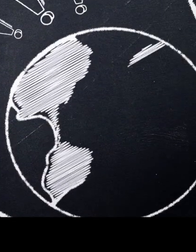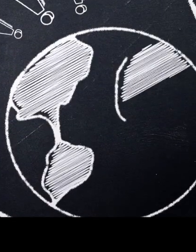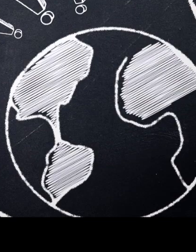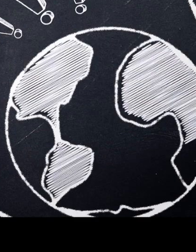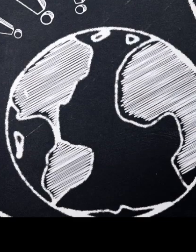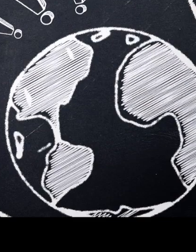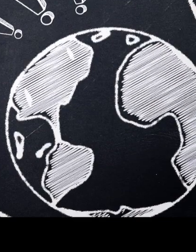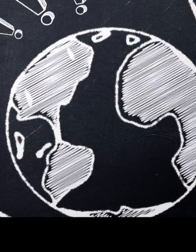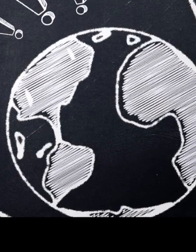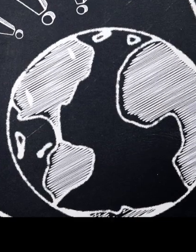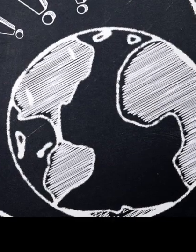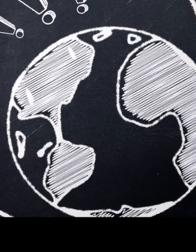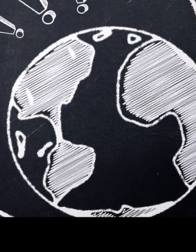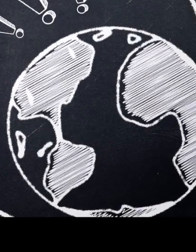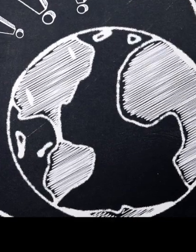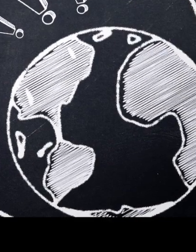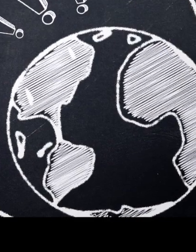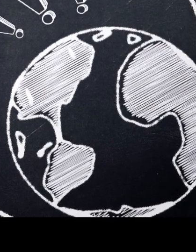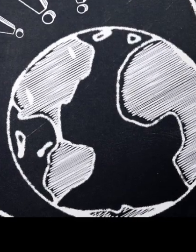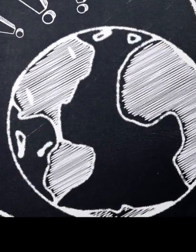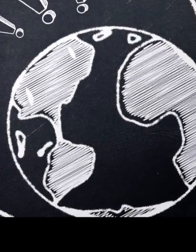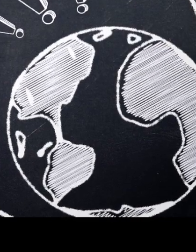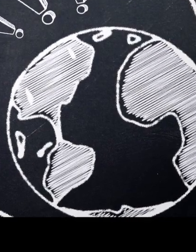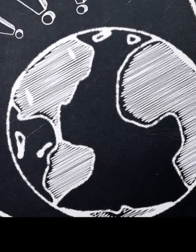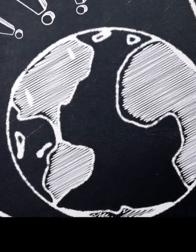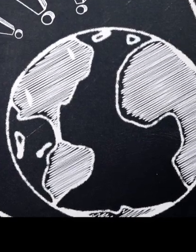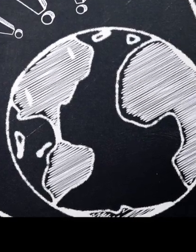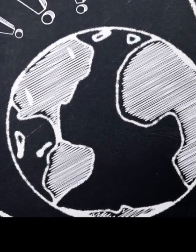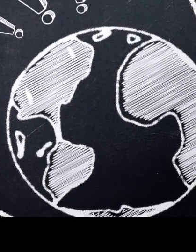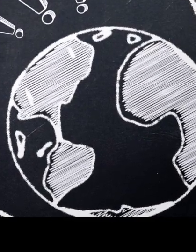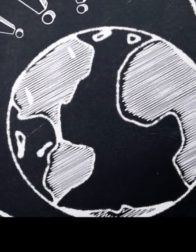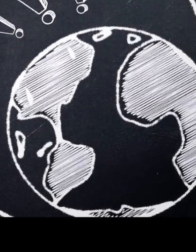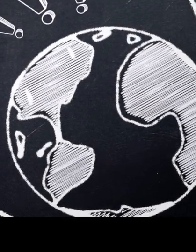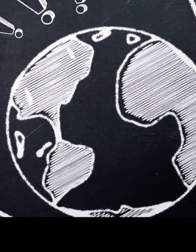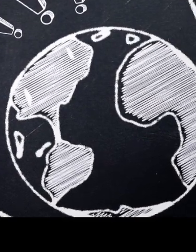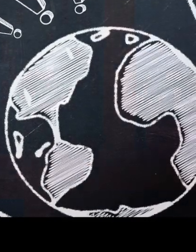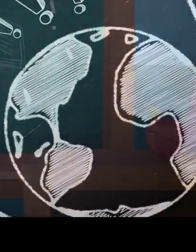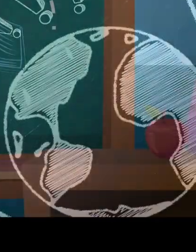그럼 다시 한번 수어를 연결해서 문장을 만들어 볼까요?